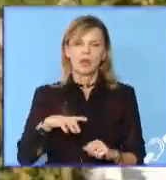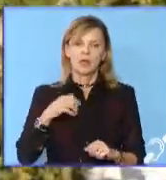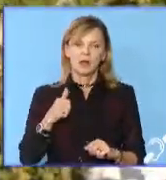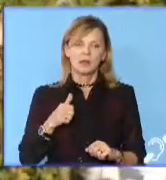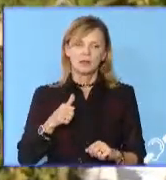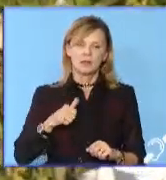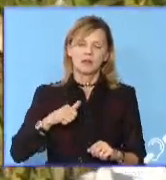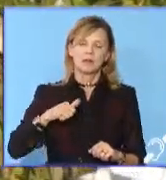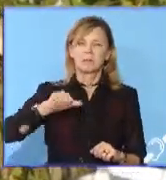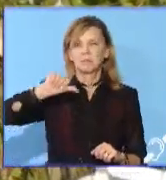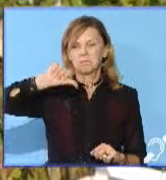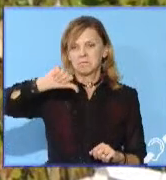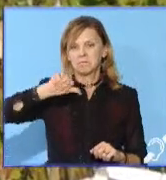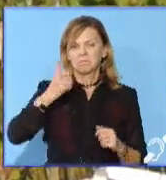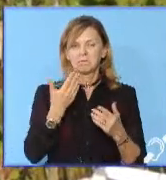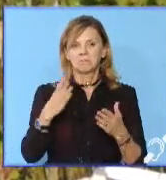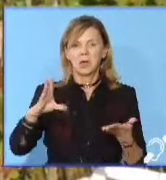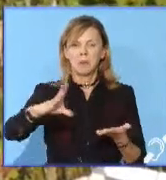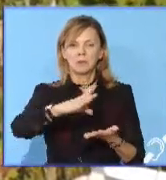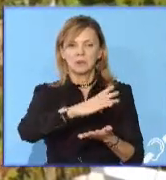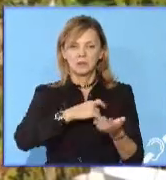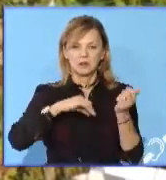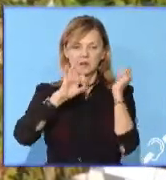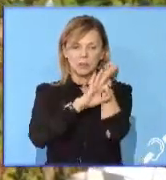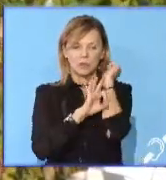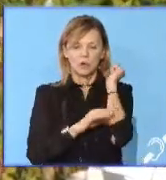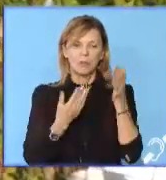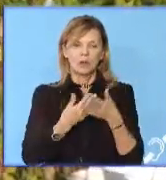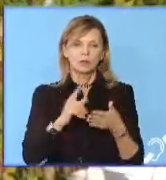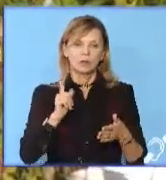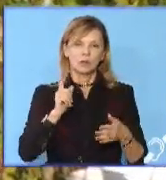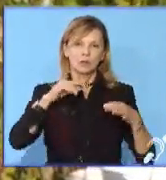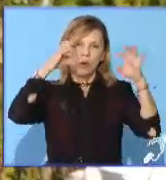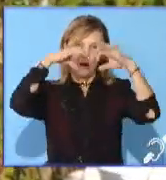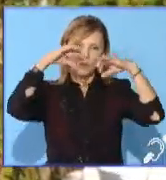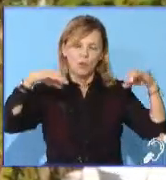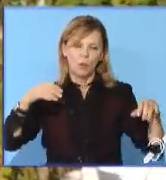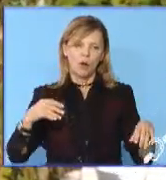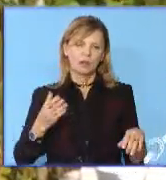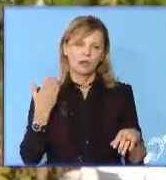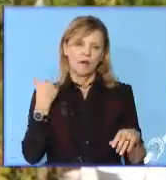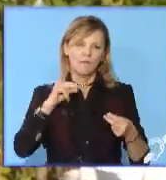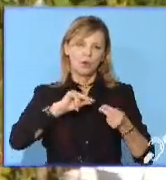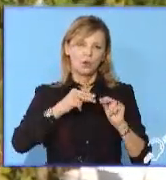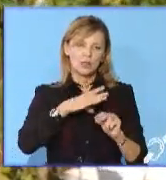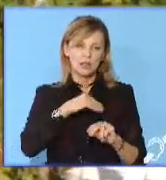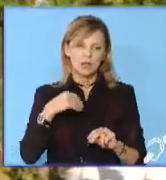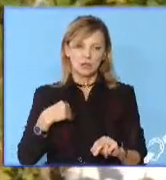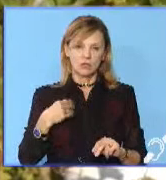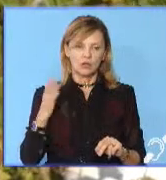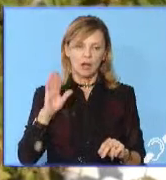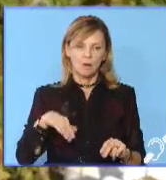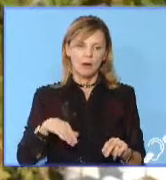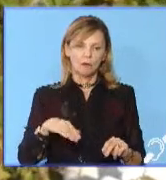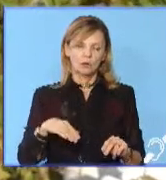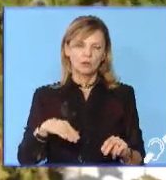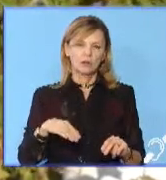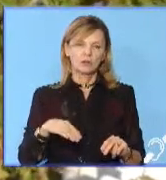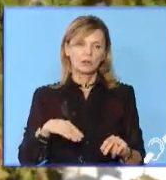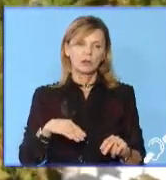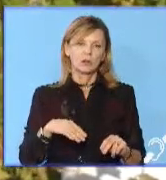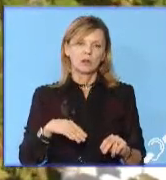prostă producția, pentru că nu a plouat, a fost secetă. Am avut 1001, am